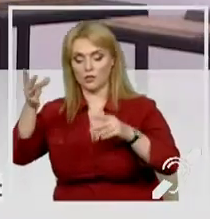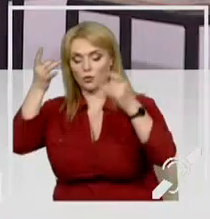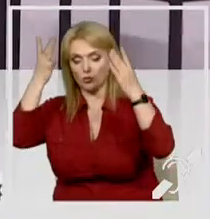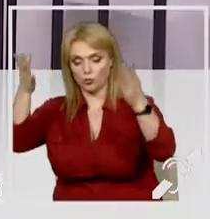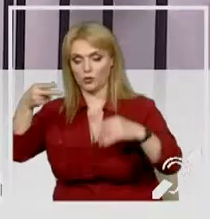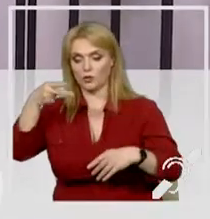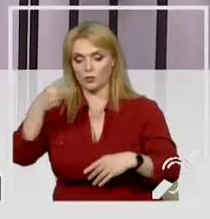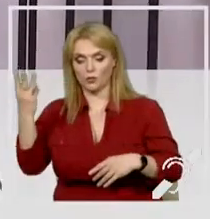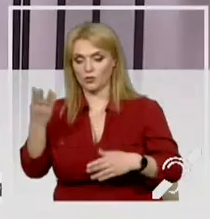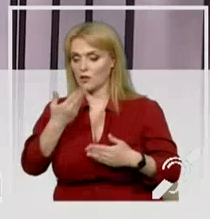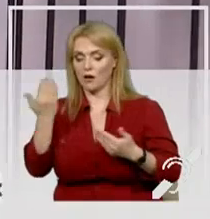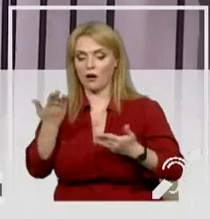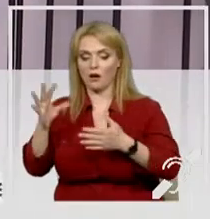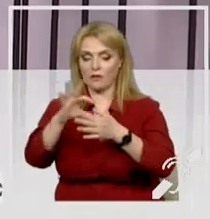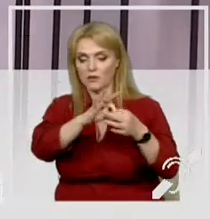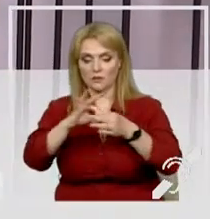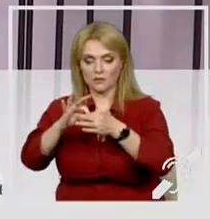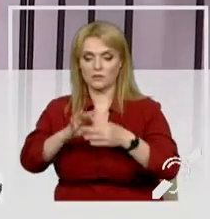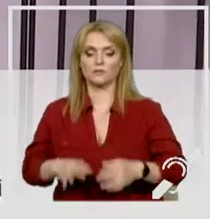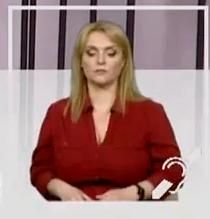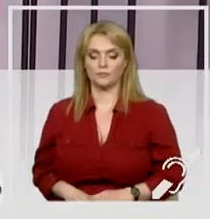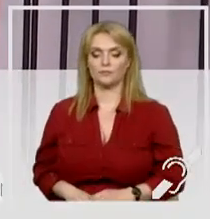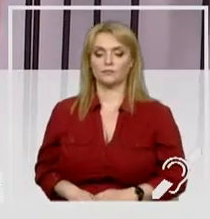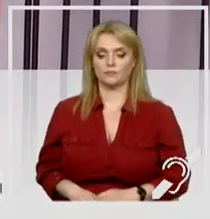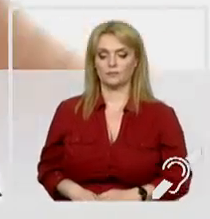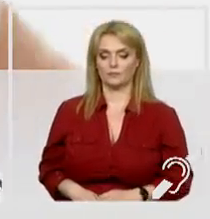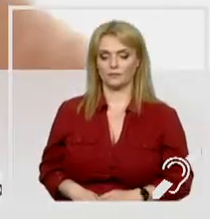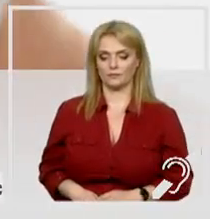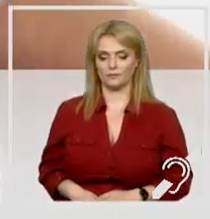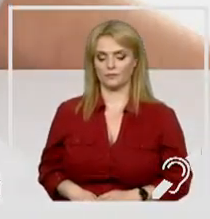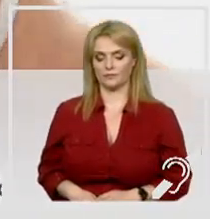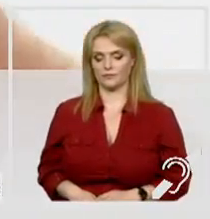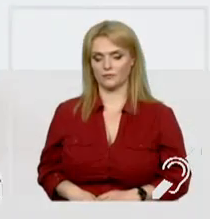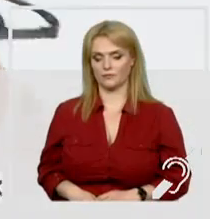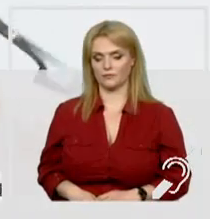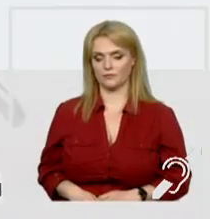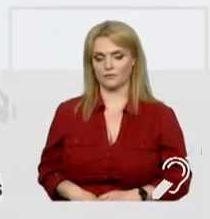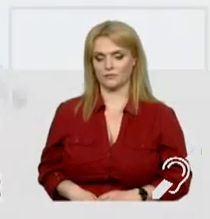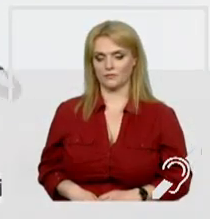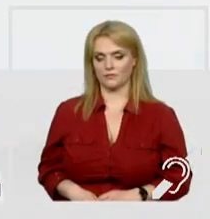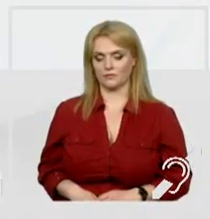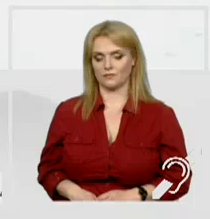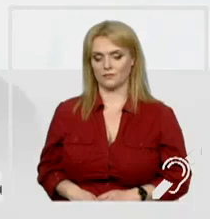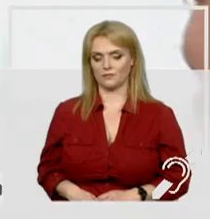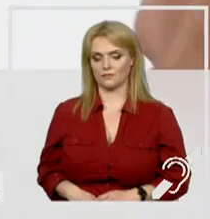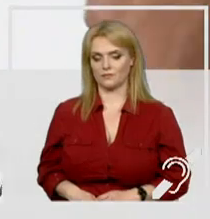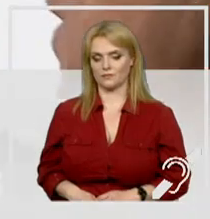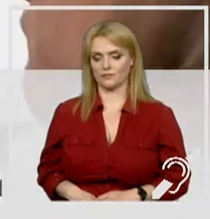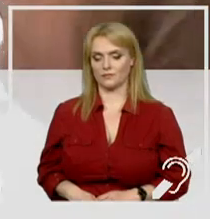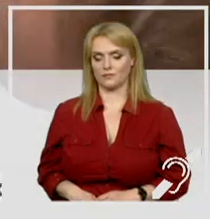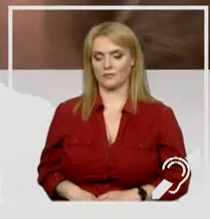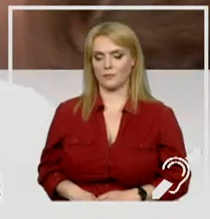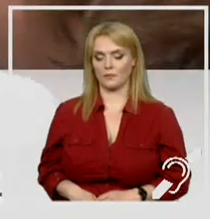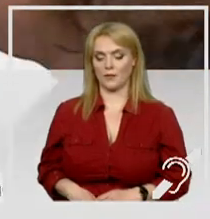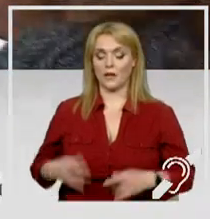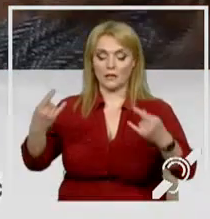Iar ultima instituție și-a asumat acest pretins drept, pentru că așa a dorit ea și eu nu pot condamna acest lucru.